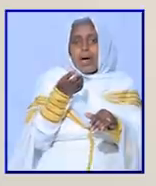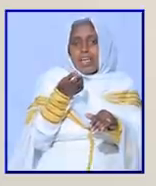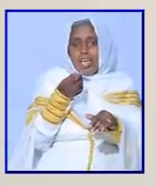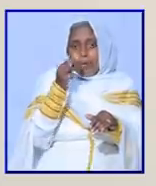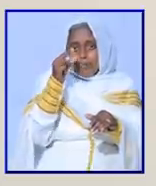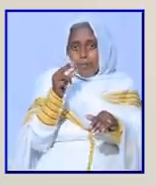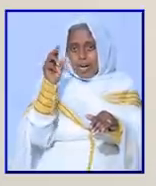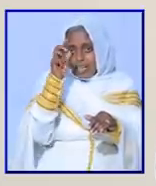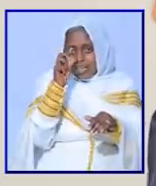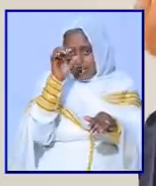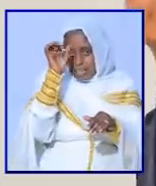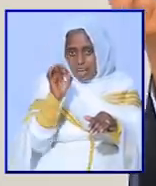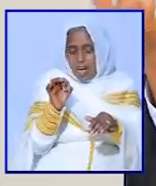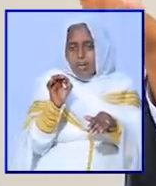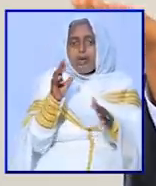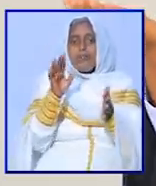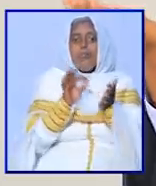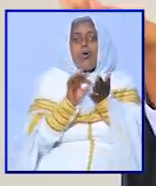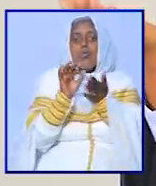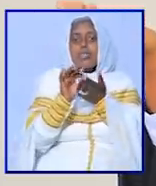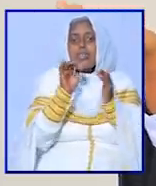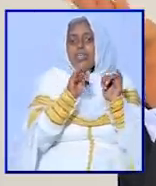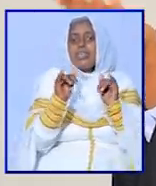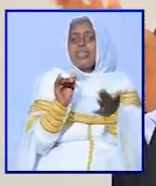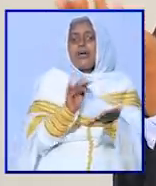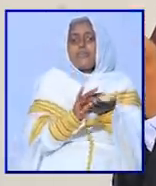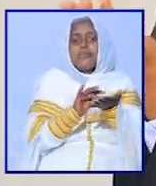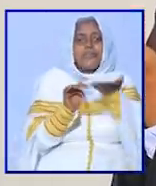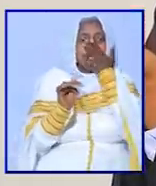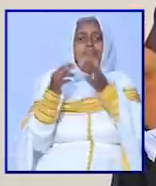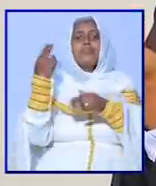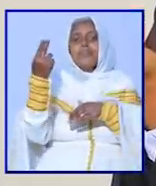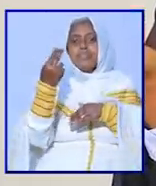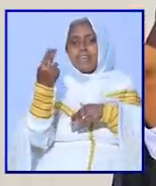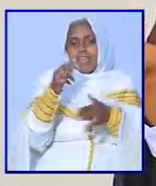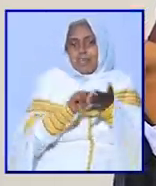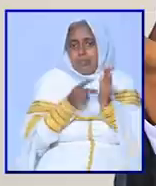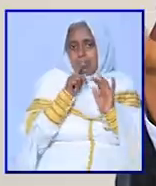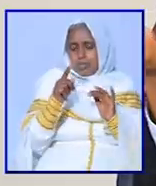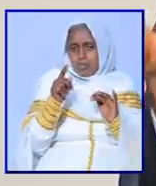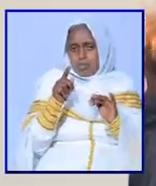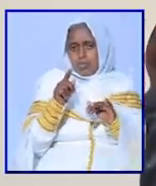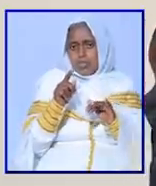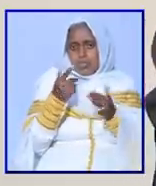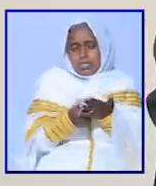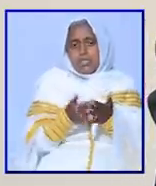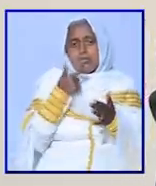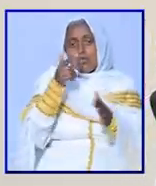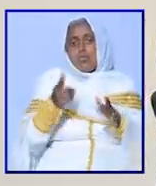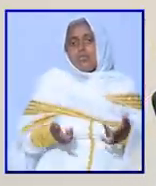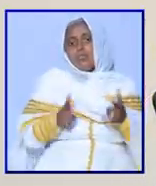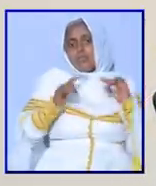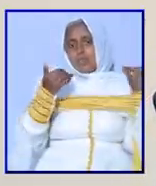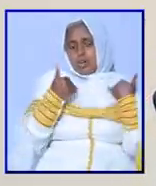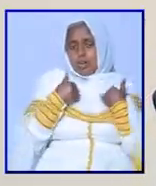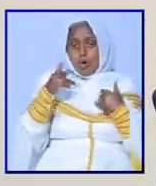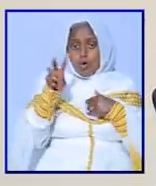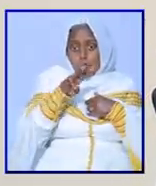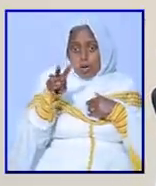የባቄላ የጥራጥሬ ቁጥርን እንደ ኪኒን የሚጠቀም ማለት ነው። እንዲሁ ነው የሚኖራል።